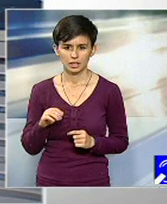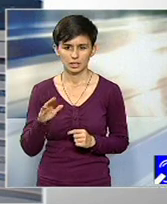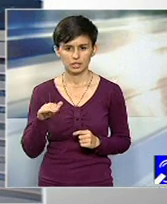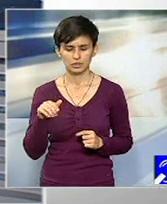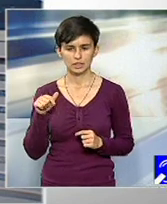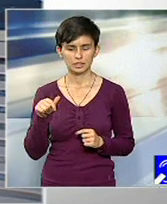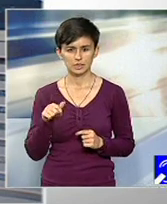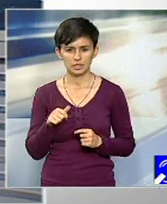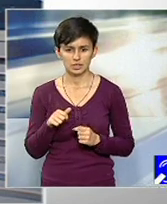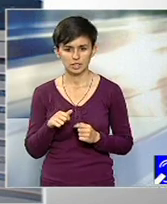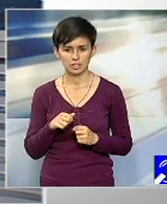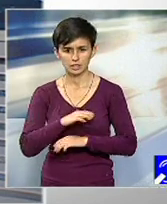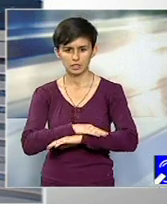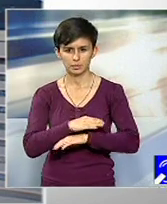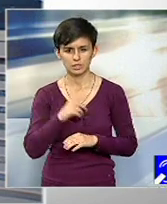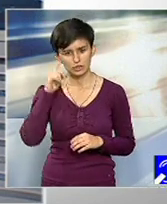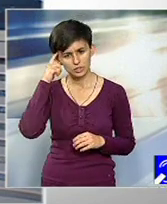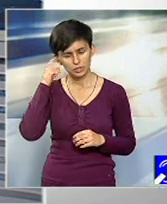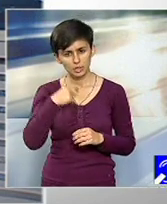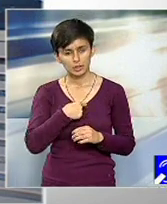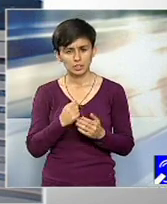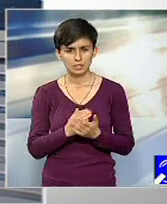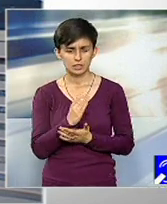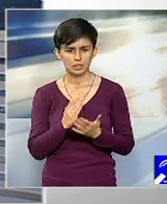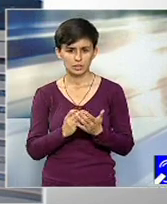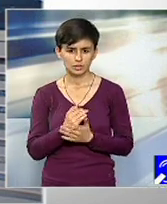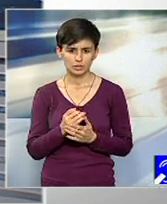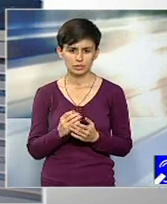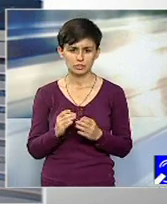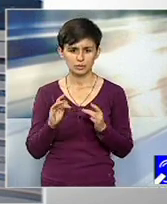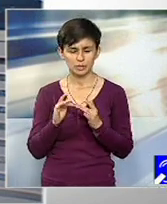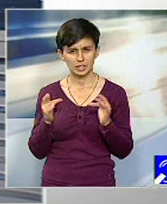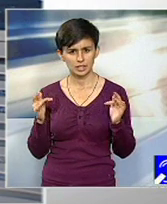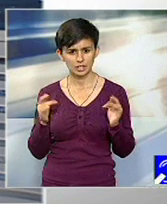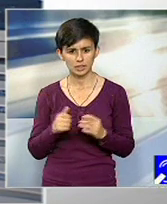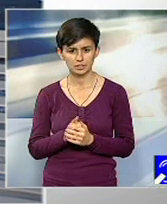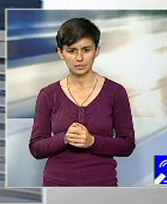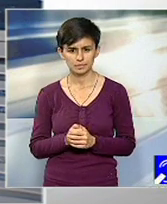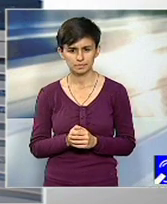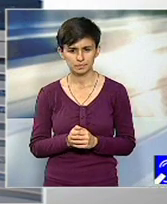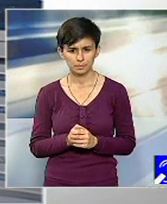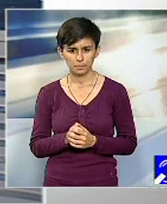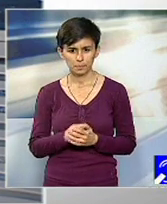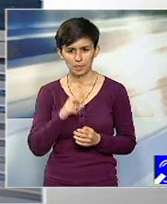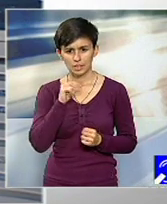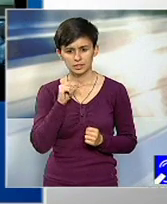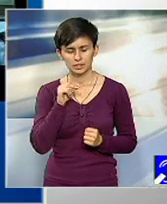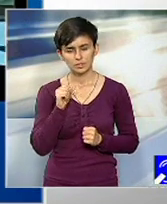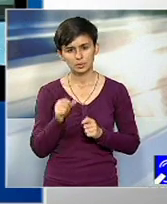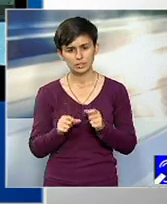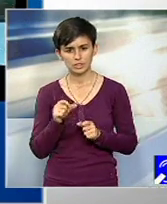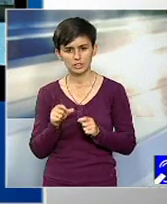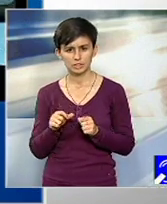Și știm că poate continua și în afara școlii, pe rețelele de socializare și în mediul online. Chiar asta vreau să te întreb. Se vorbește acum mult și despre